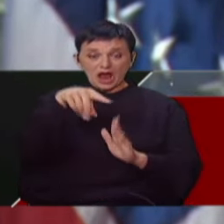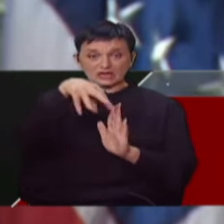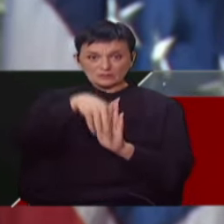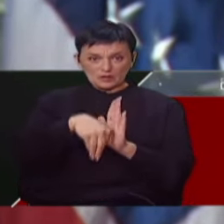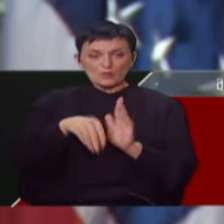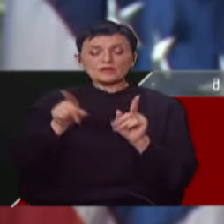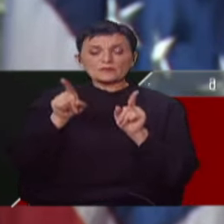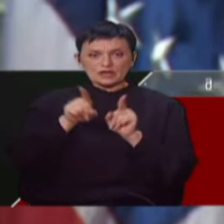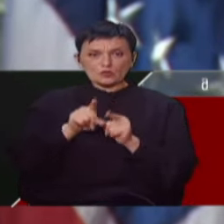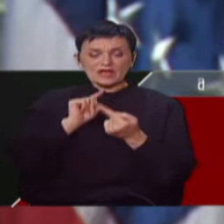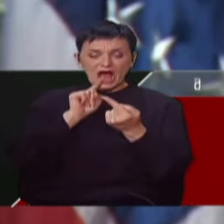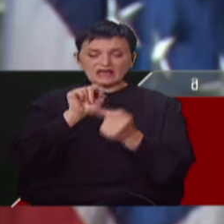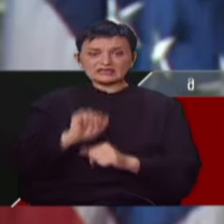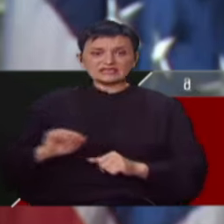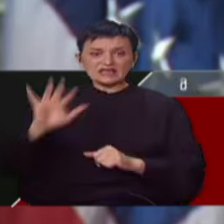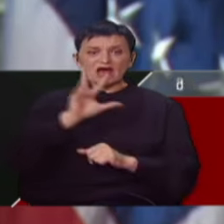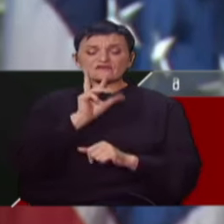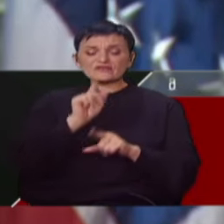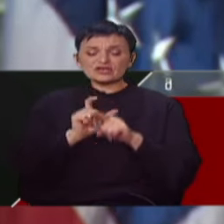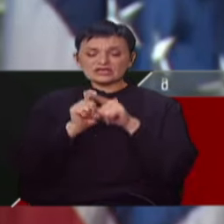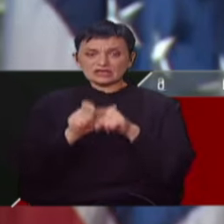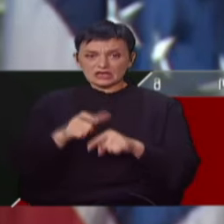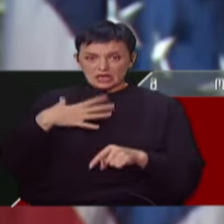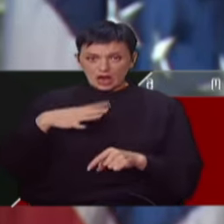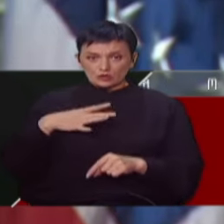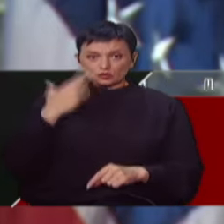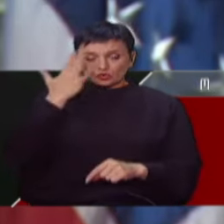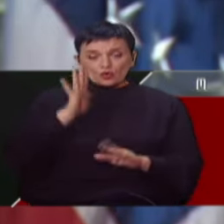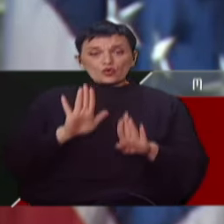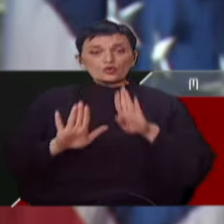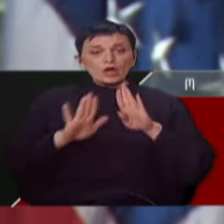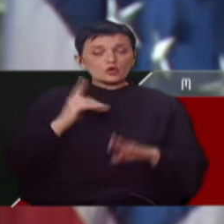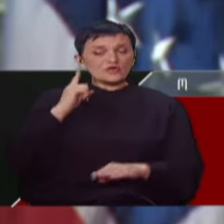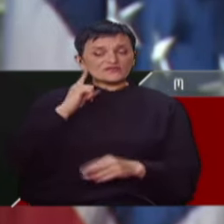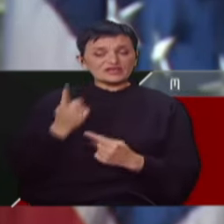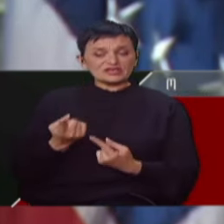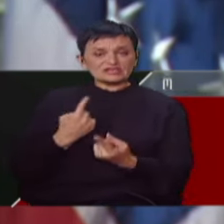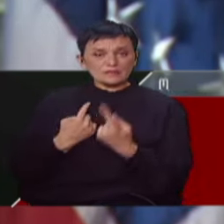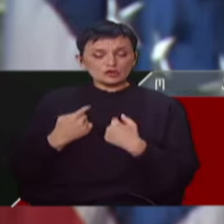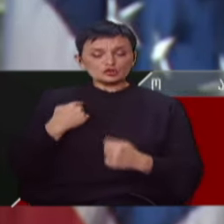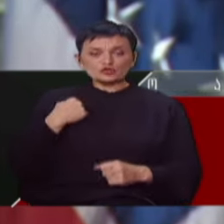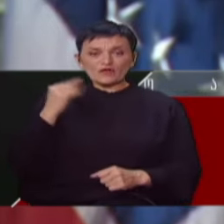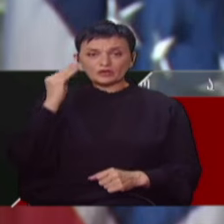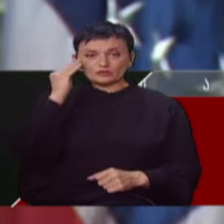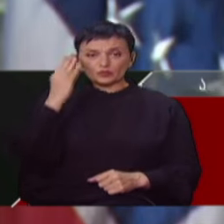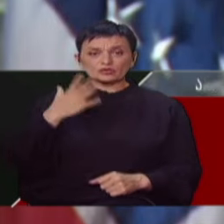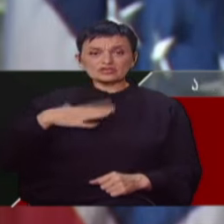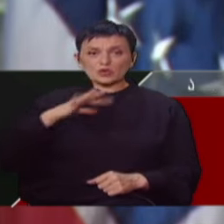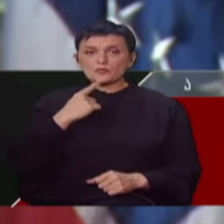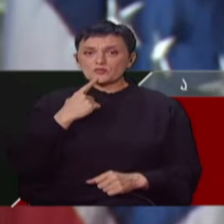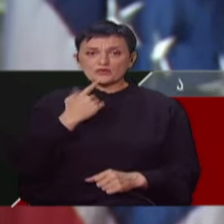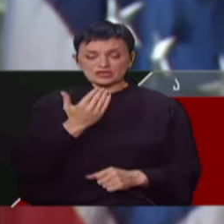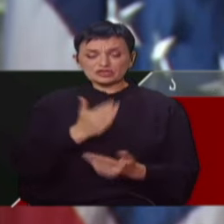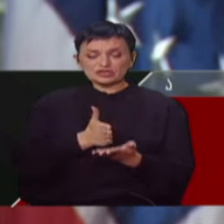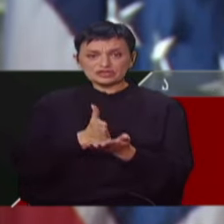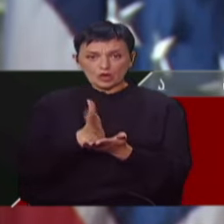ორგანოში, არამედ იმ ანტიდასავლური რიტორიკით, რასაც ქართული ოცნების ხელმძღვანელობისგან ვისმენთ. ჩვენ ფიქრობთ, რომ ეს საქართველოს საეჭვო